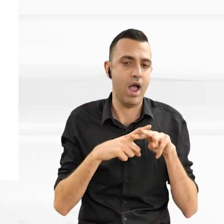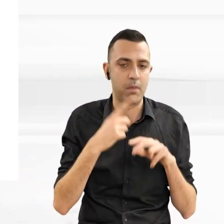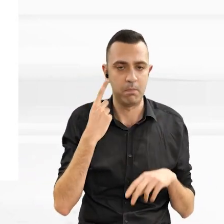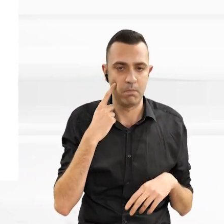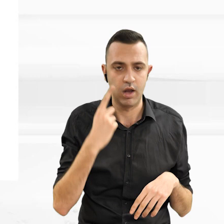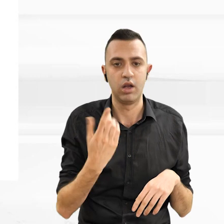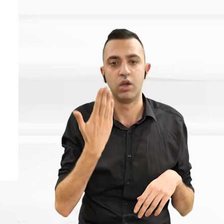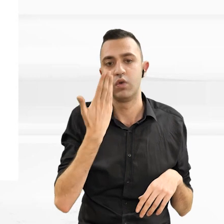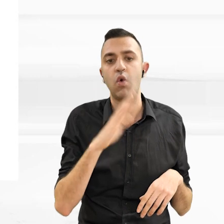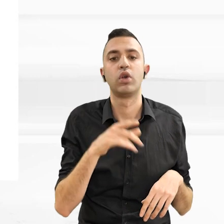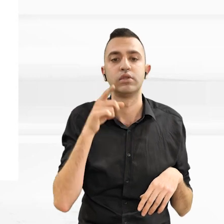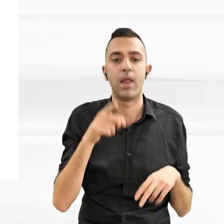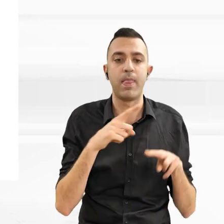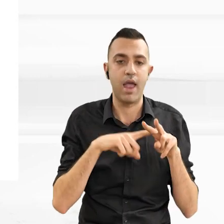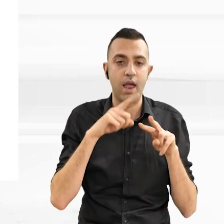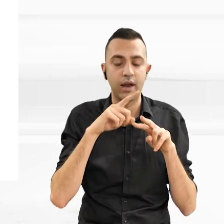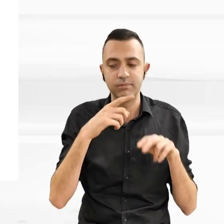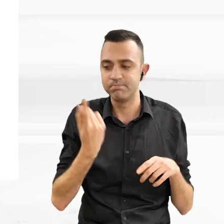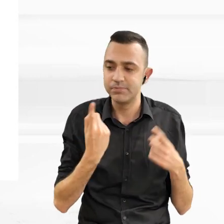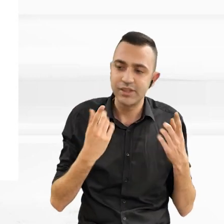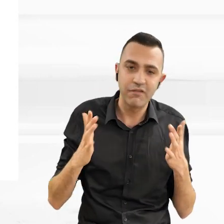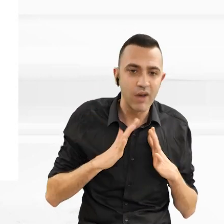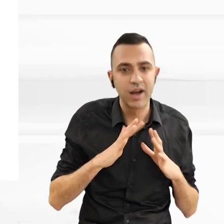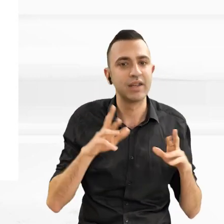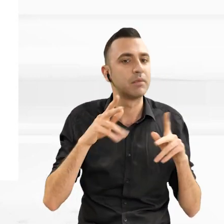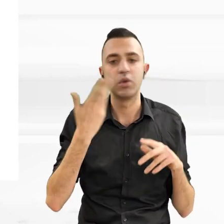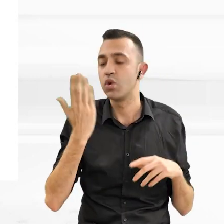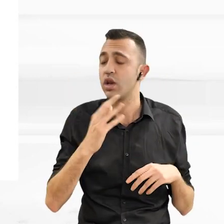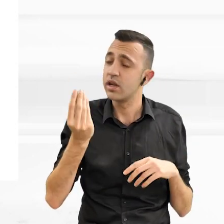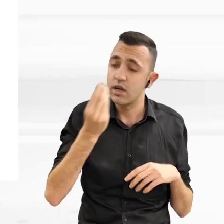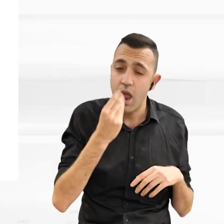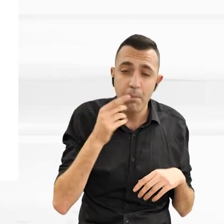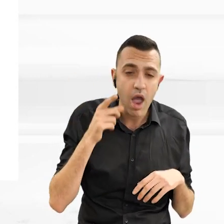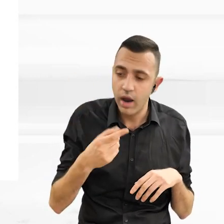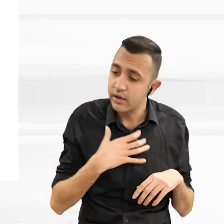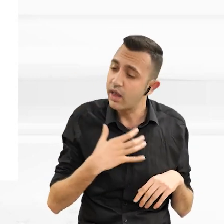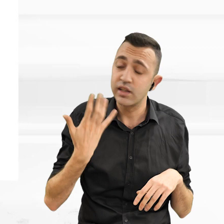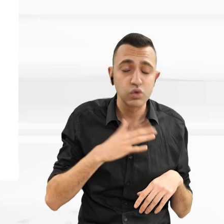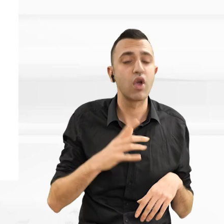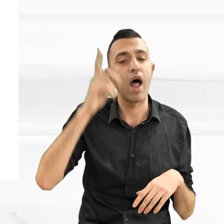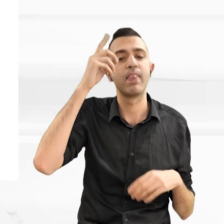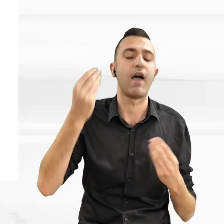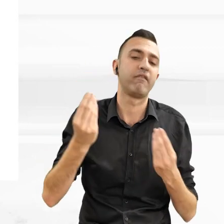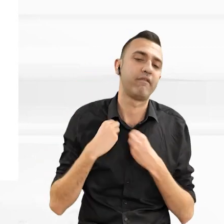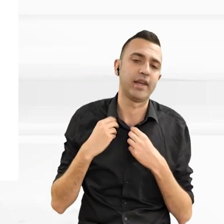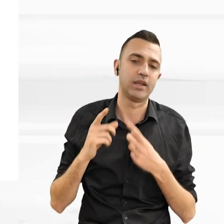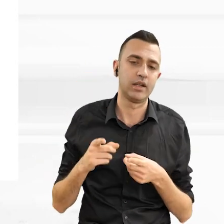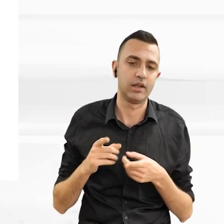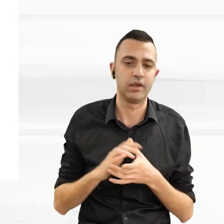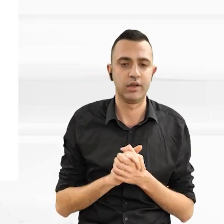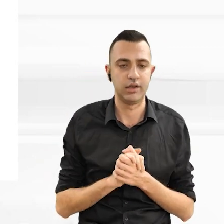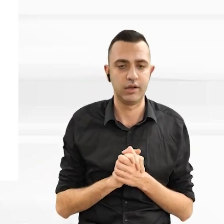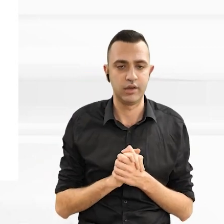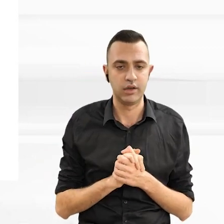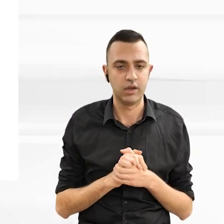bakalım yok sende kanaat Gözün Aç olduğu olur rızkın Eğer işin yoksa eğer Super Şam